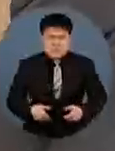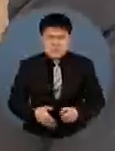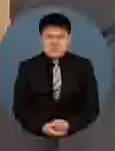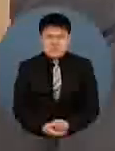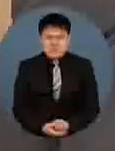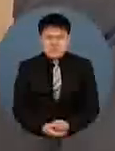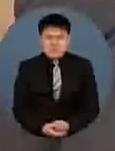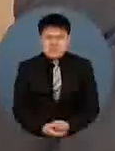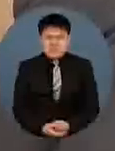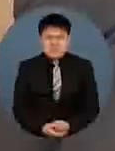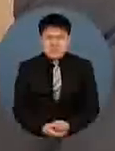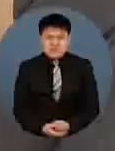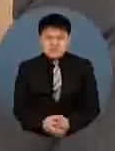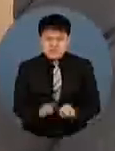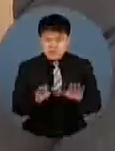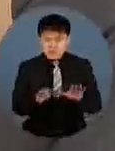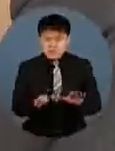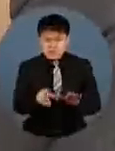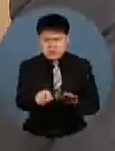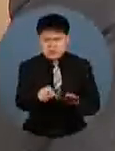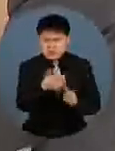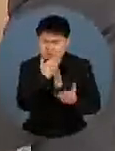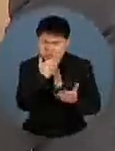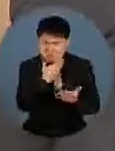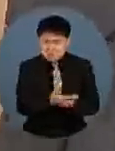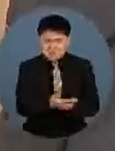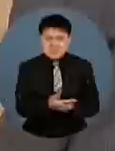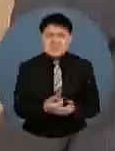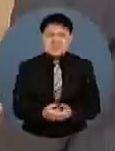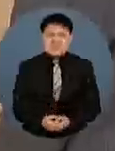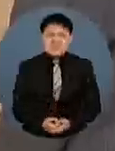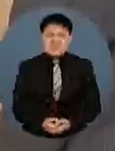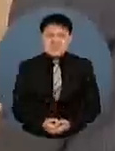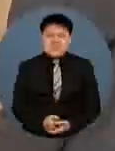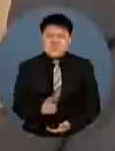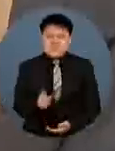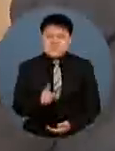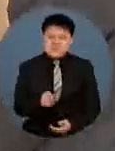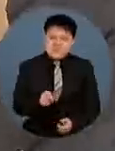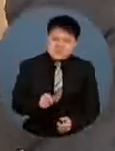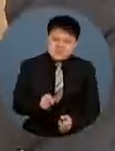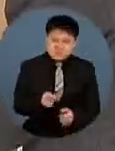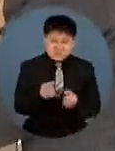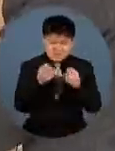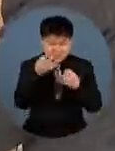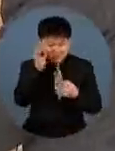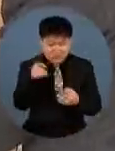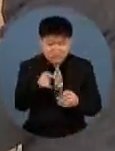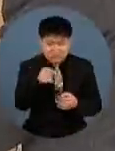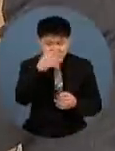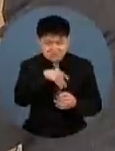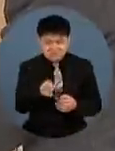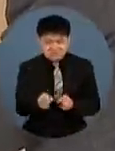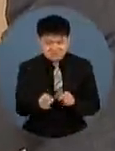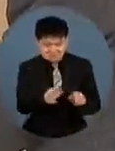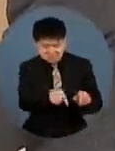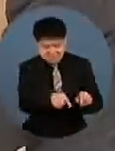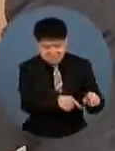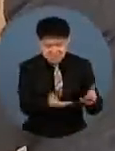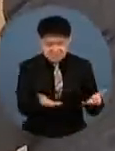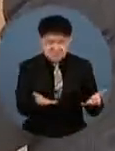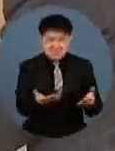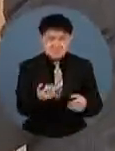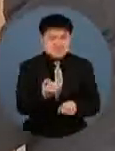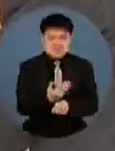선수기 때문에 이 차이는 굉장히 큽니다. 맞아요. 아마추어보다 이걸 간과하는 경우가 많아요. 이걸 젖히고 또 젖혀버리면